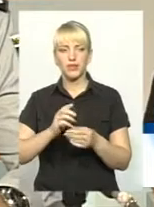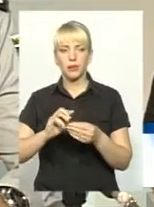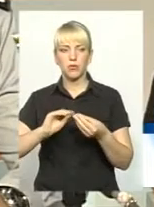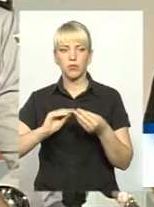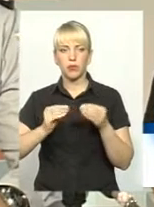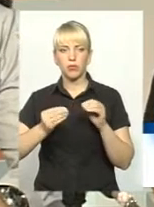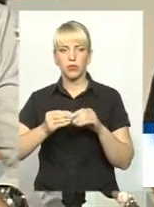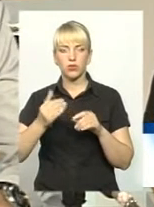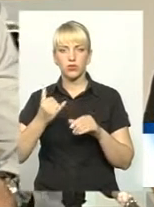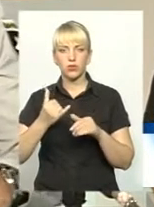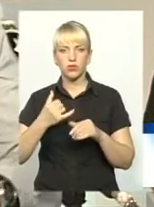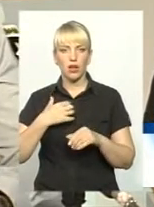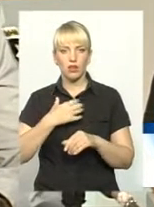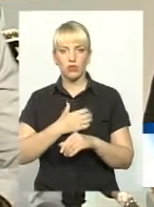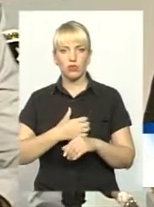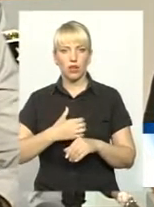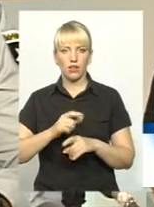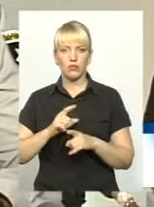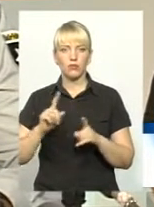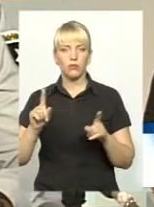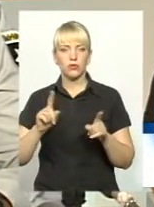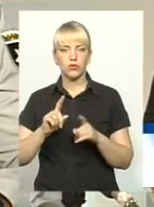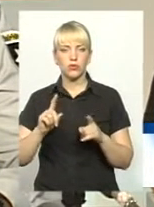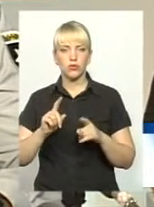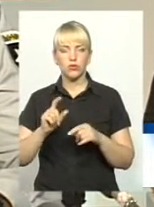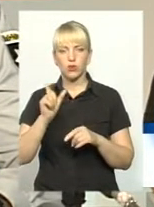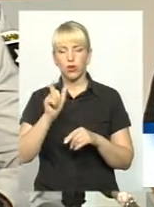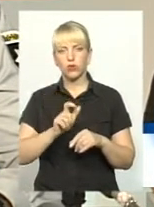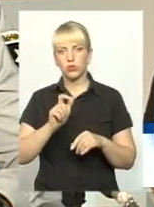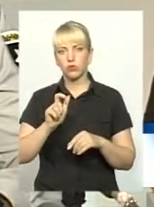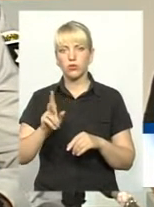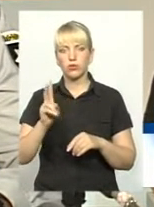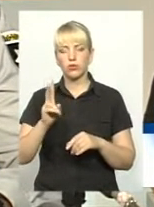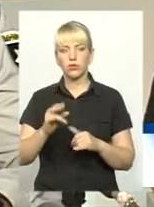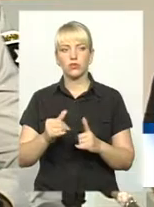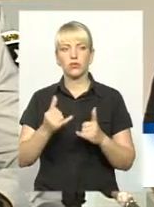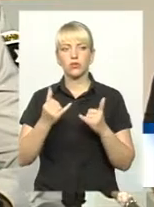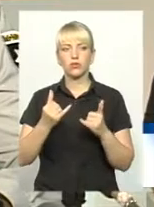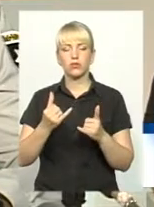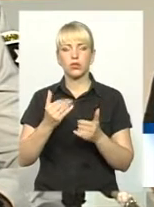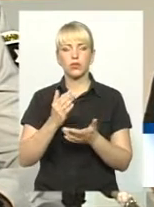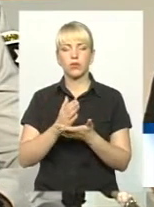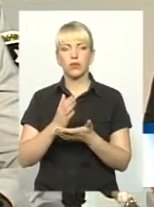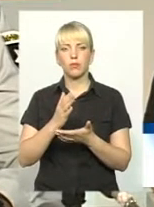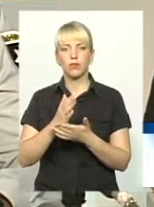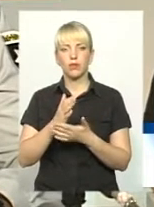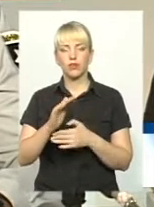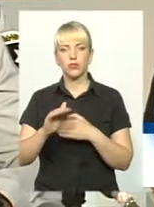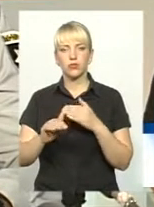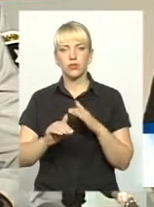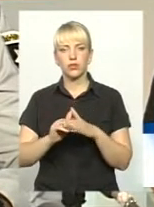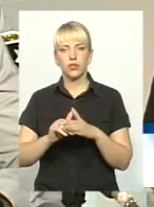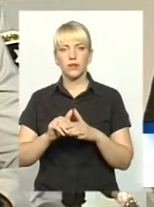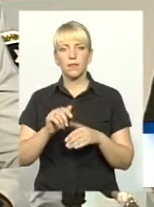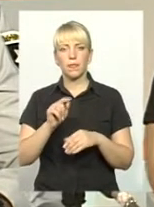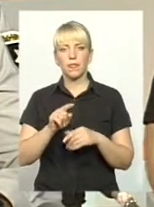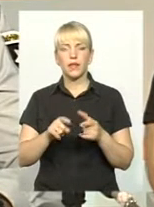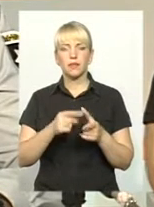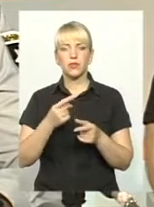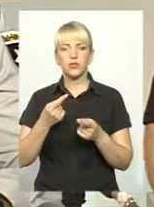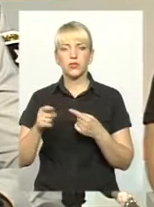сьогодні актуальна, тому що особи, які сьогодні перебувають під тим чи іншим